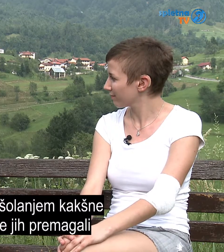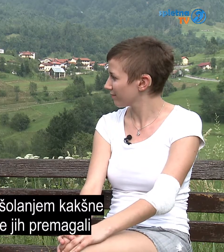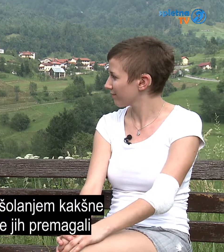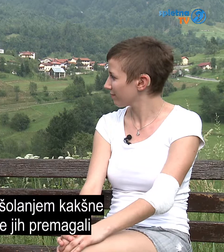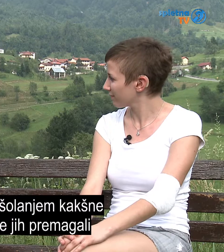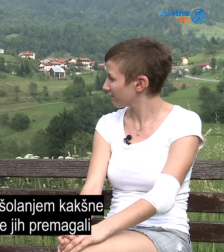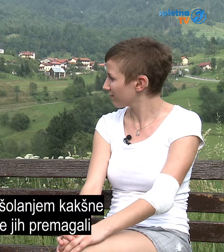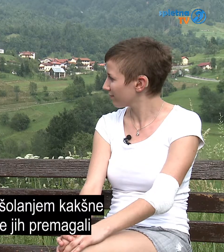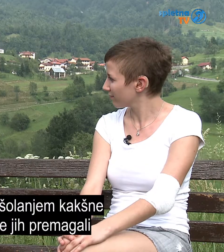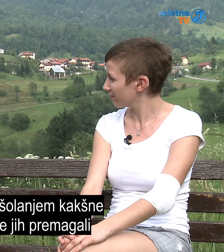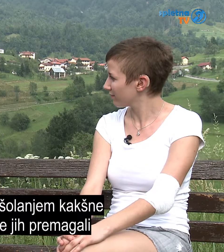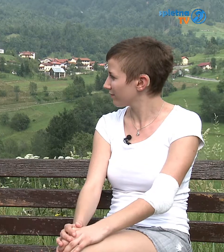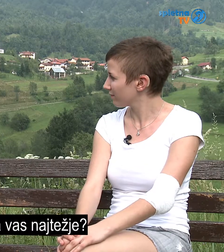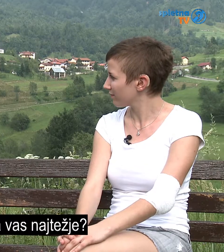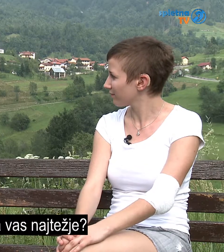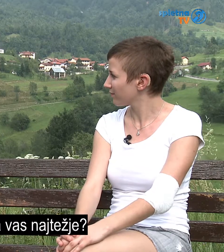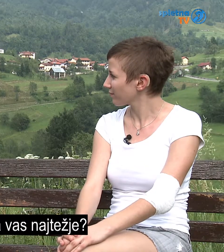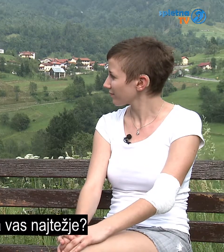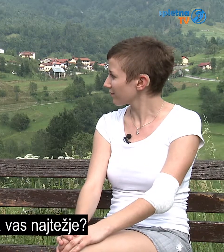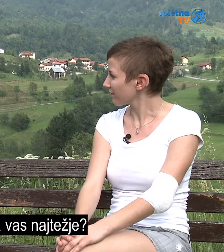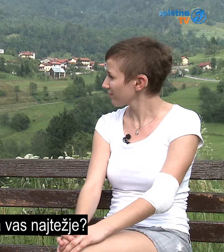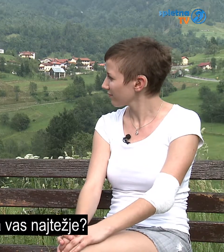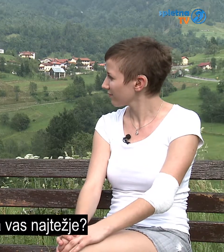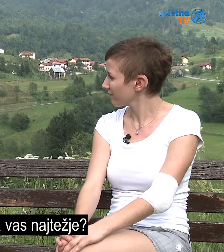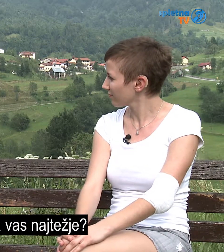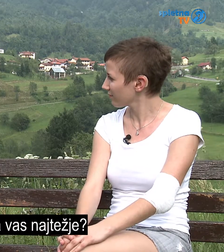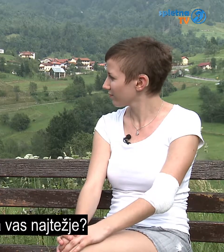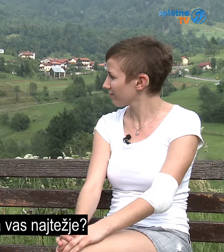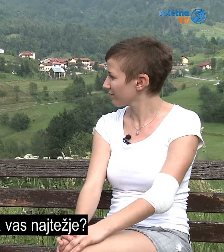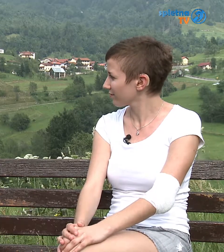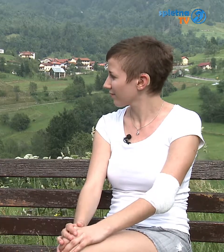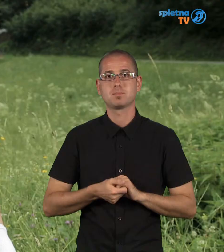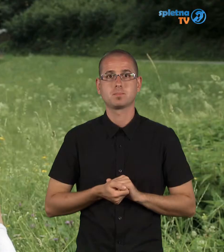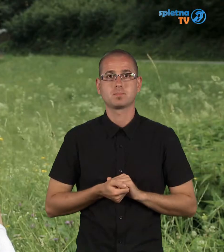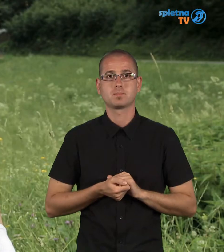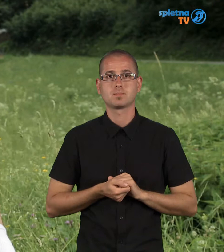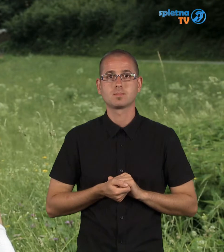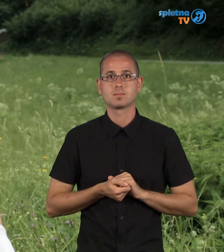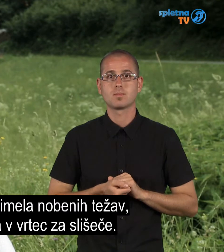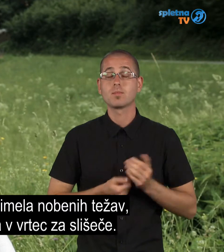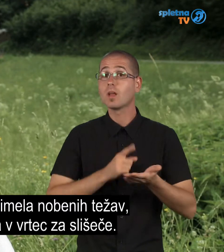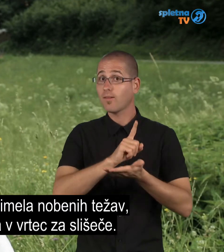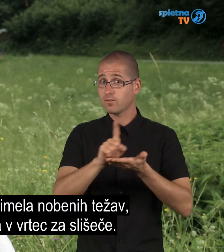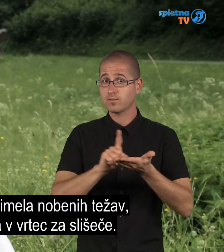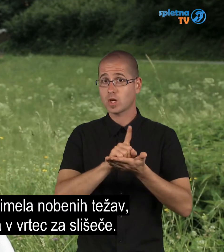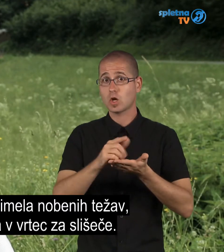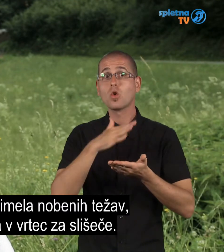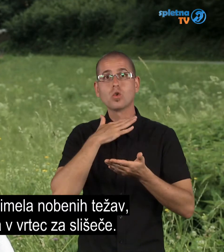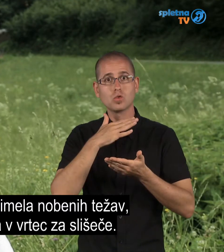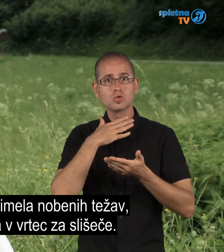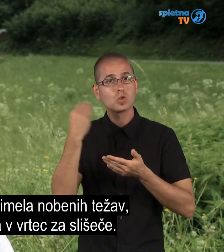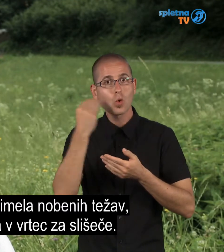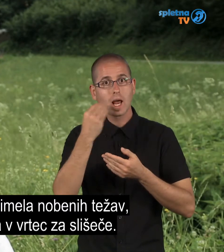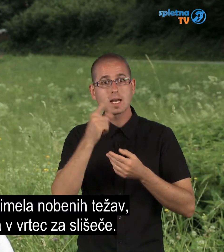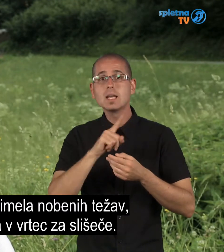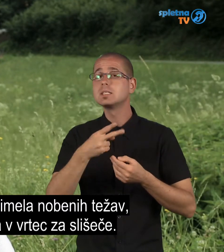težave, kako ste jih premagali. Kaj je bilo za vas najtežje? V času šolanja